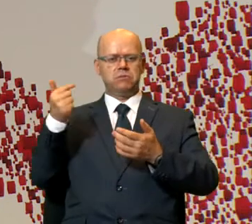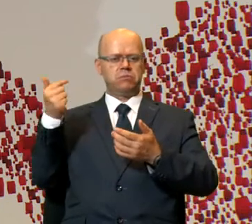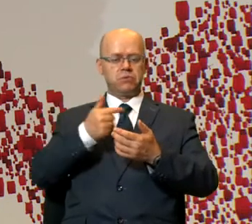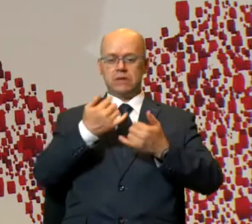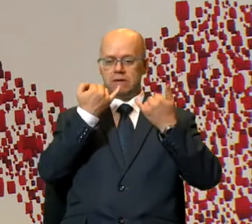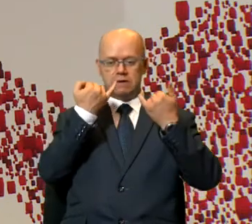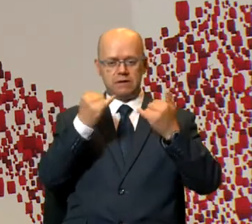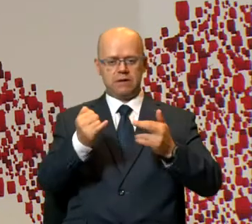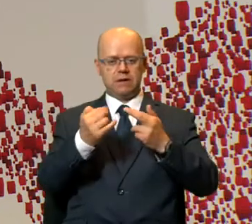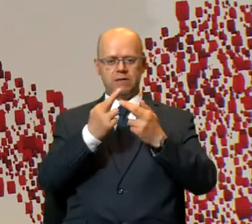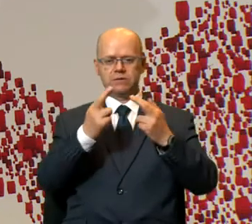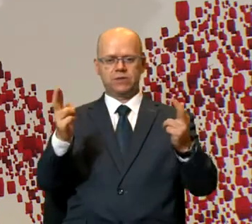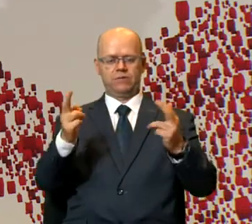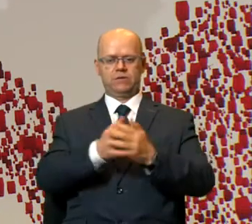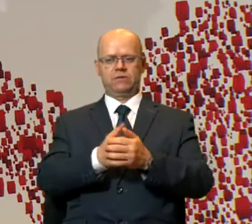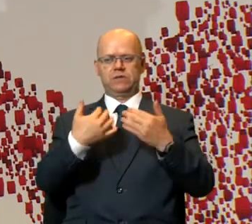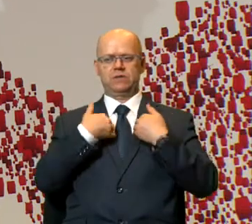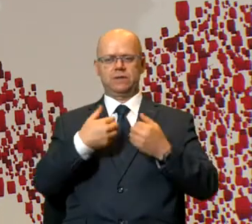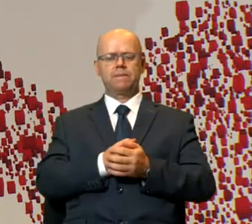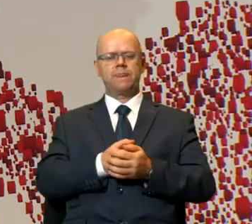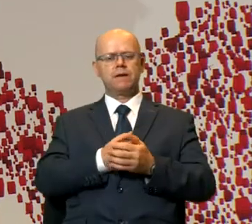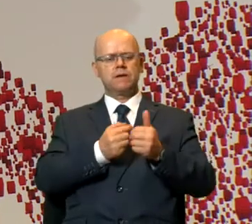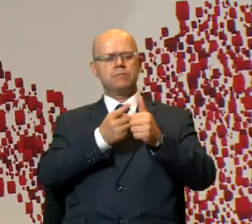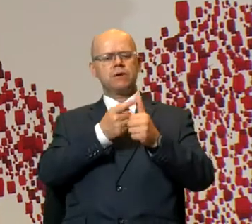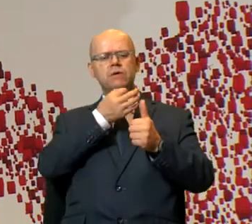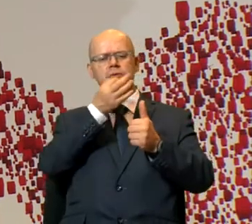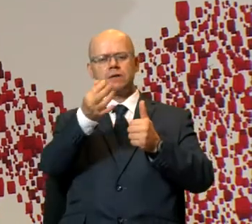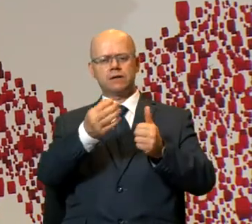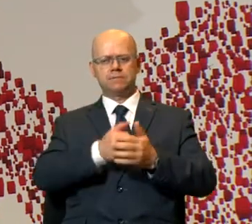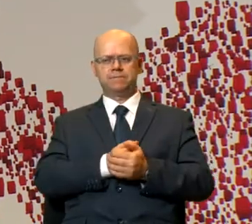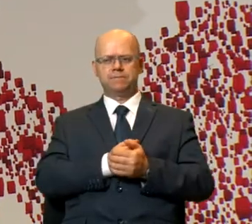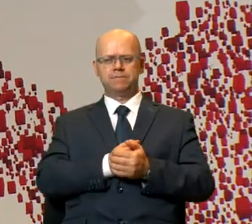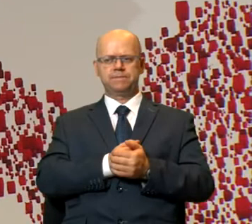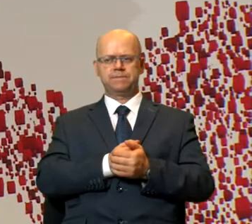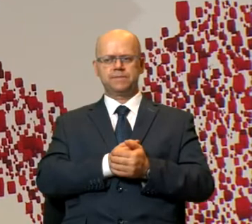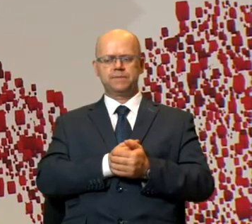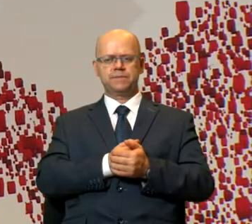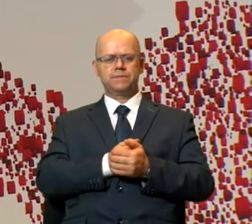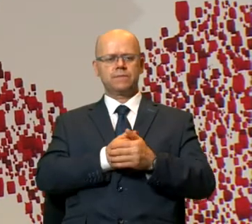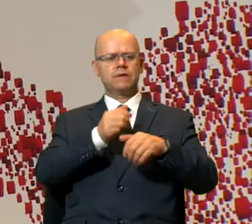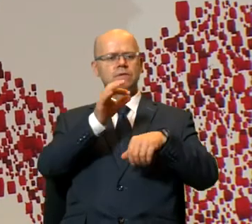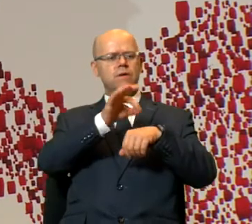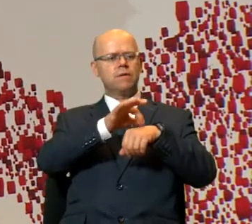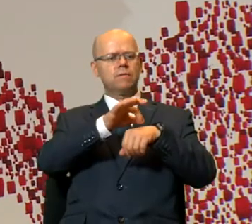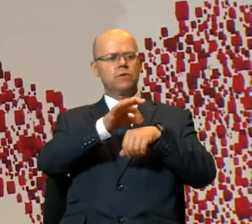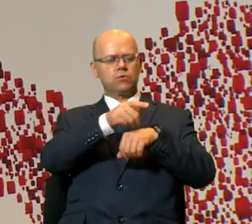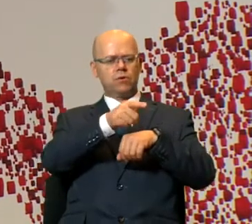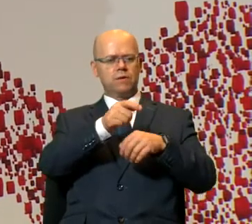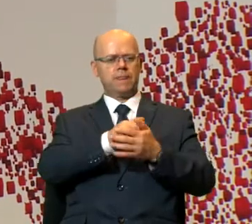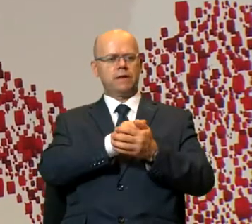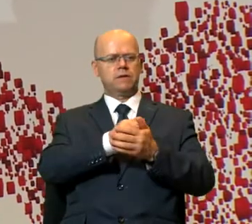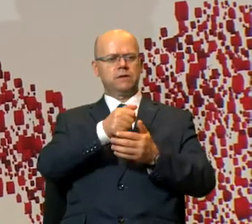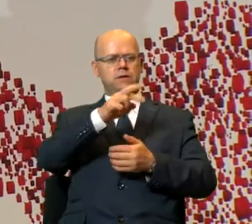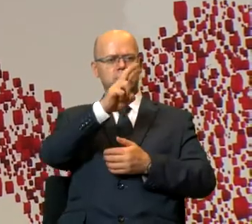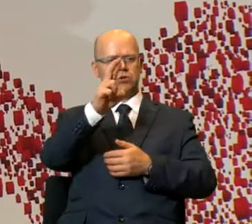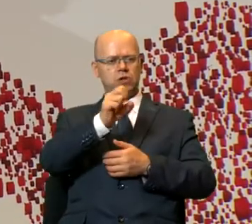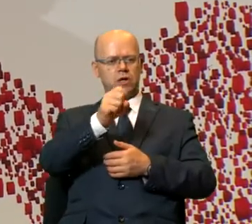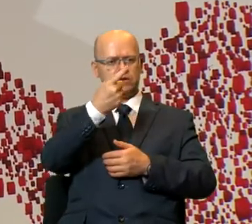inną rzeczywistość. Więc moje pierwsze pytanie kieruję do Magdaleny Rzadkowskiej.